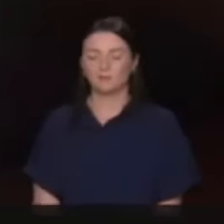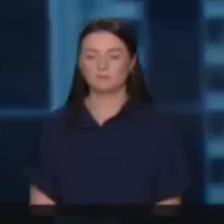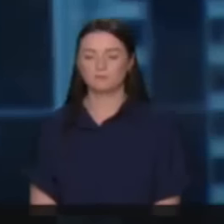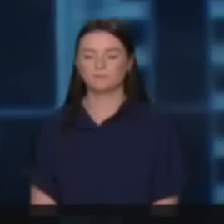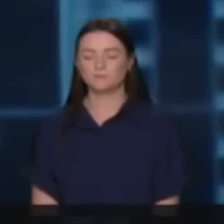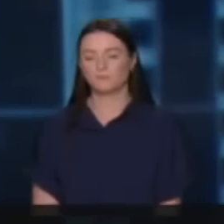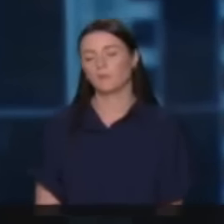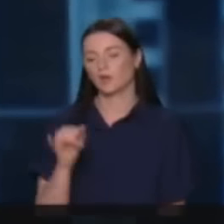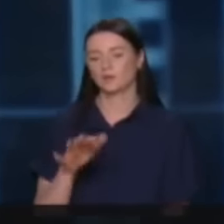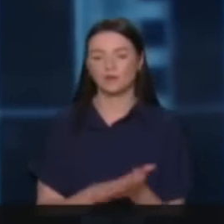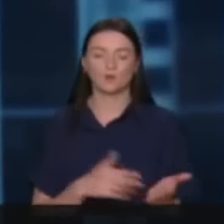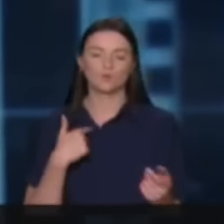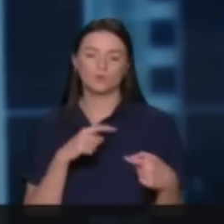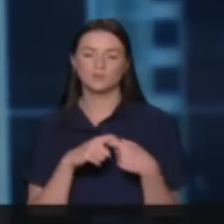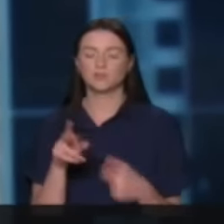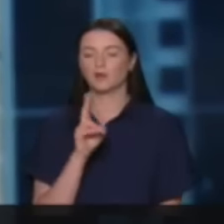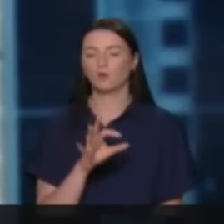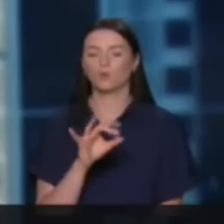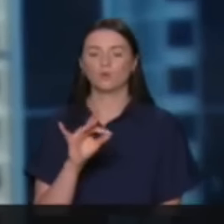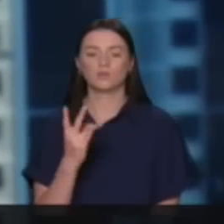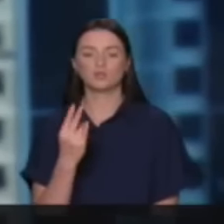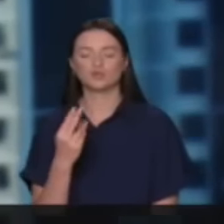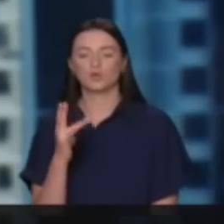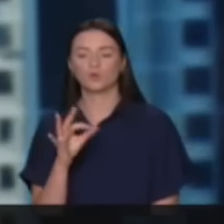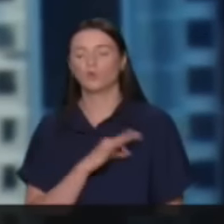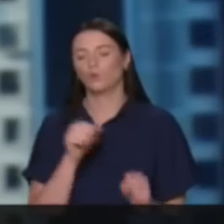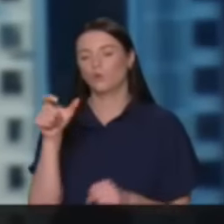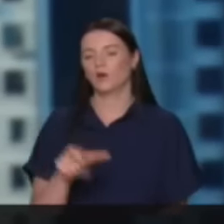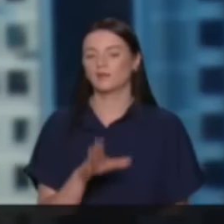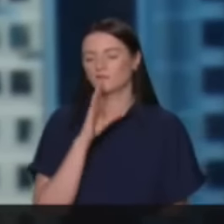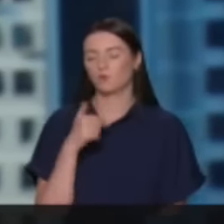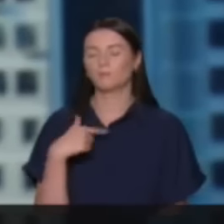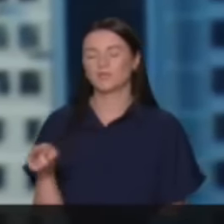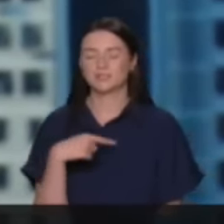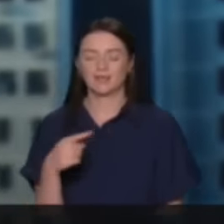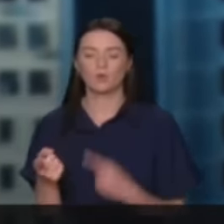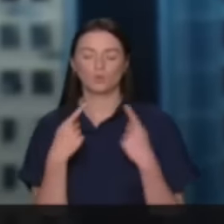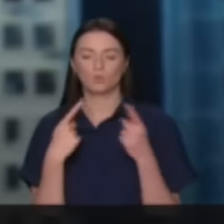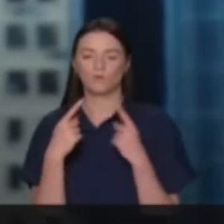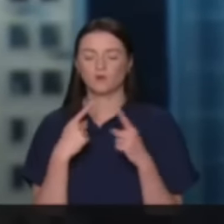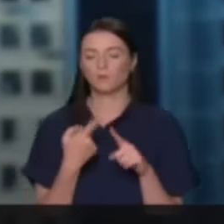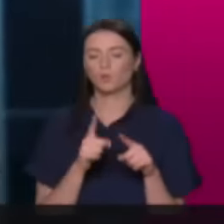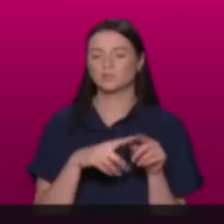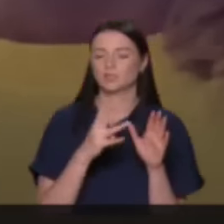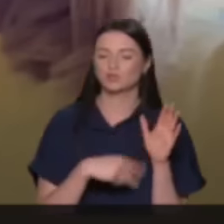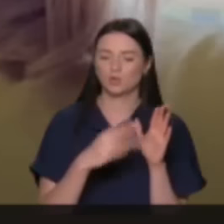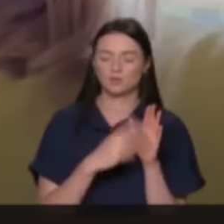Ну і далі у нас на зв'язку Катерина Аніщенка, адвокатка, і ми з нею якраз і поговоримо про ці штрафи, про